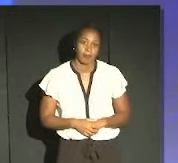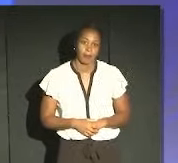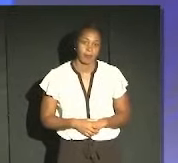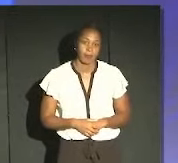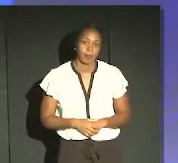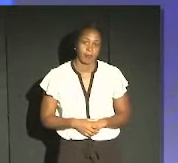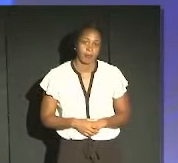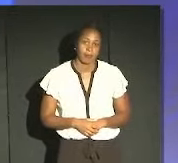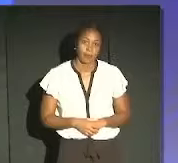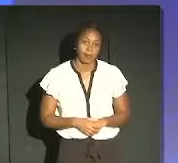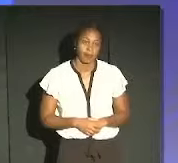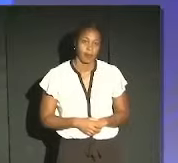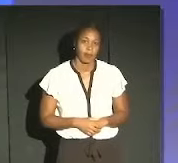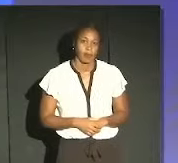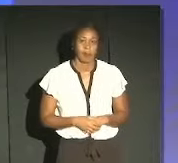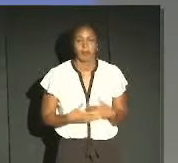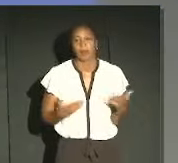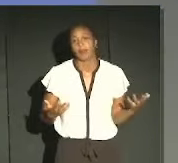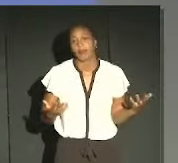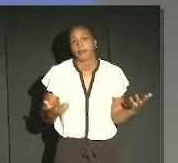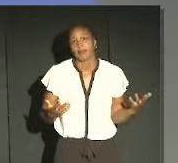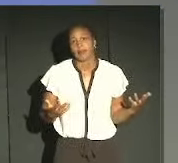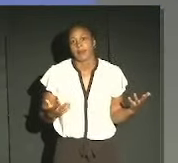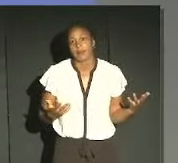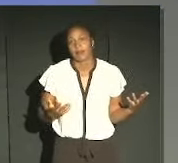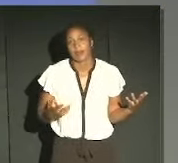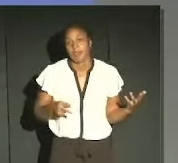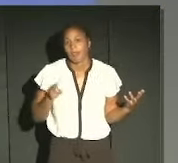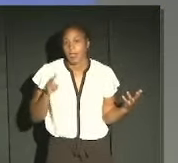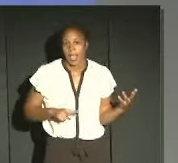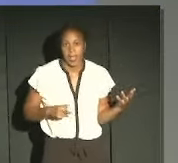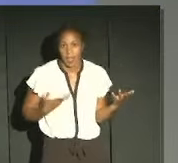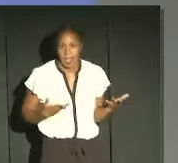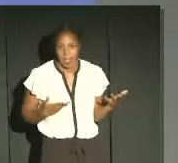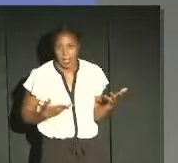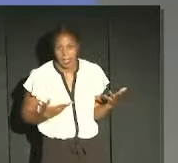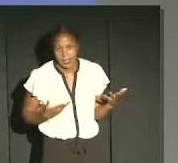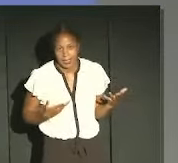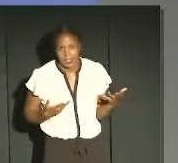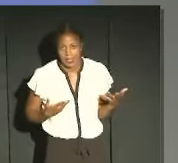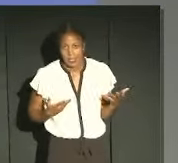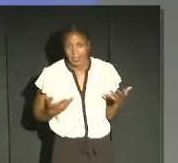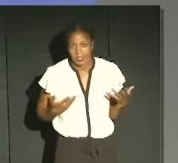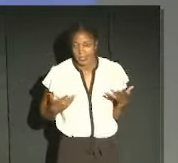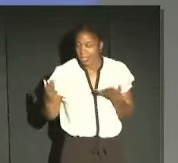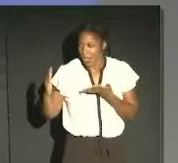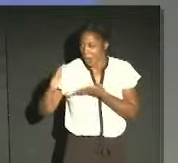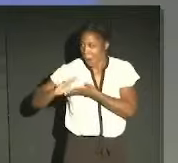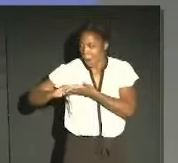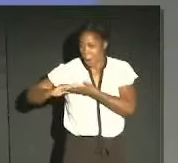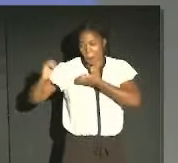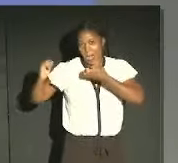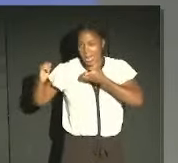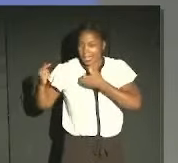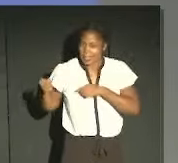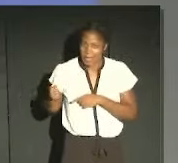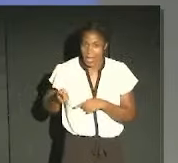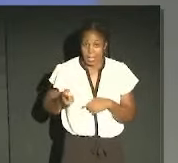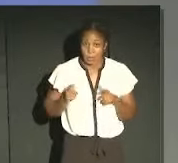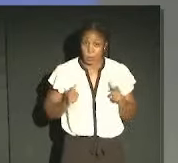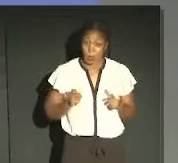monde c'est vraiment pas un cadeau qui m'a été fait de devoir m'exprimer après mailde